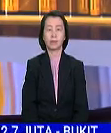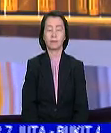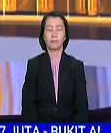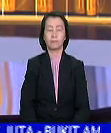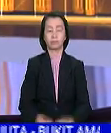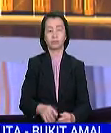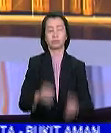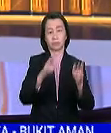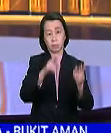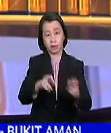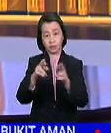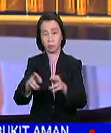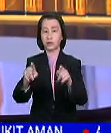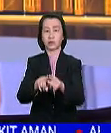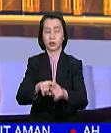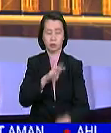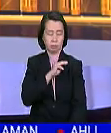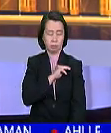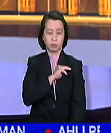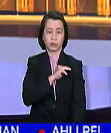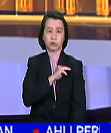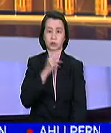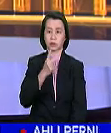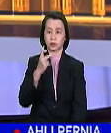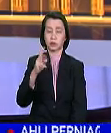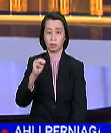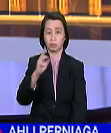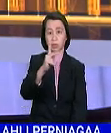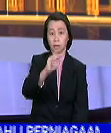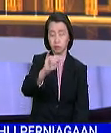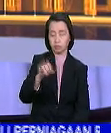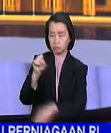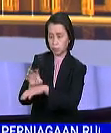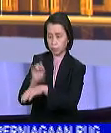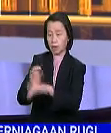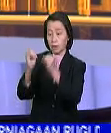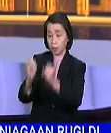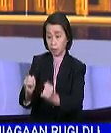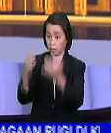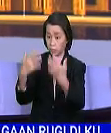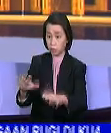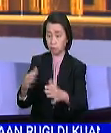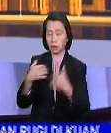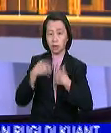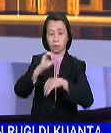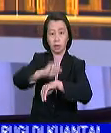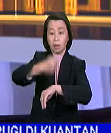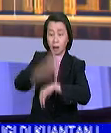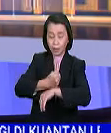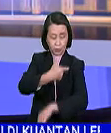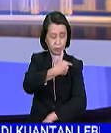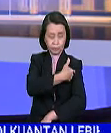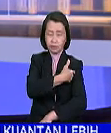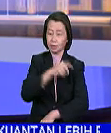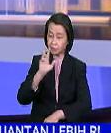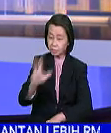Dalam rancangan yang sama, Menteri Kesihatan Khairi Jamaluddin menasihati individu yang telah menerima janji temu bagi suntikan dos